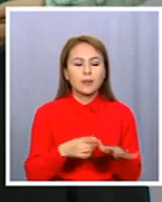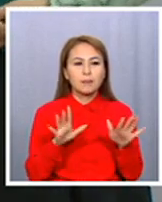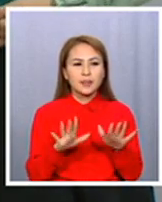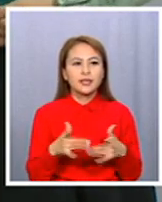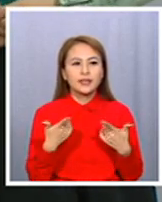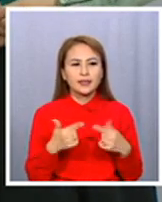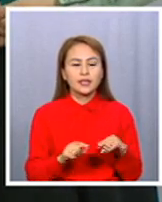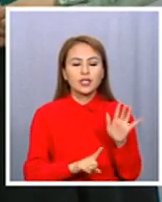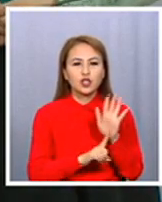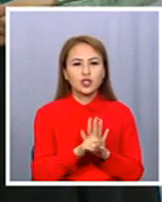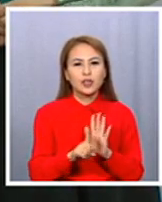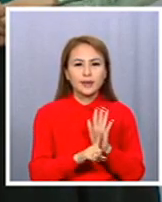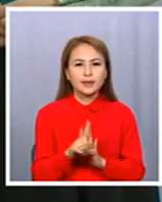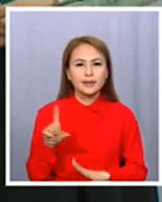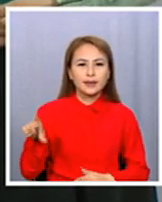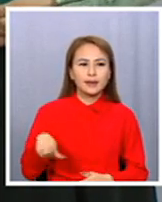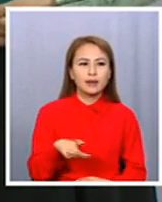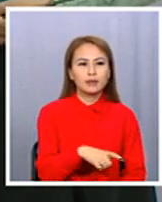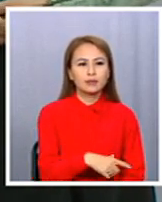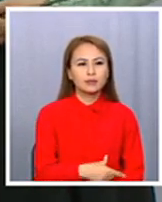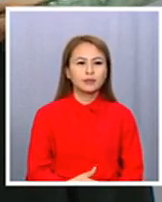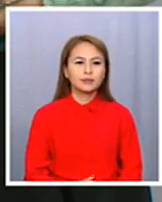где начинается река?